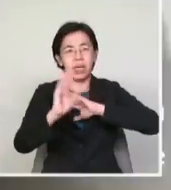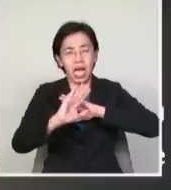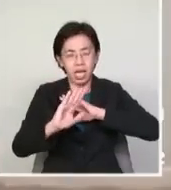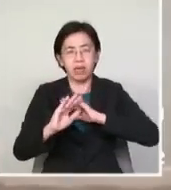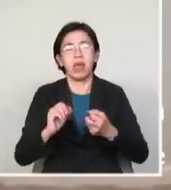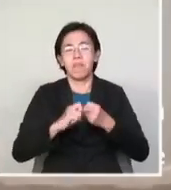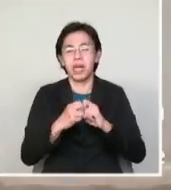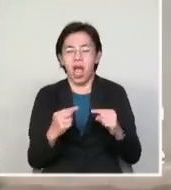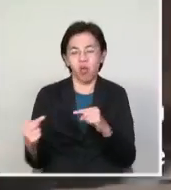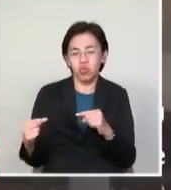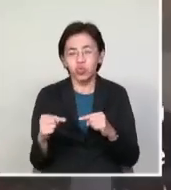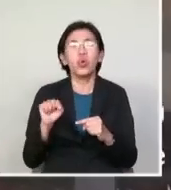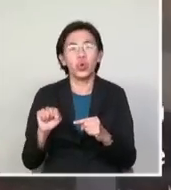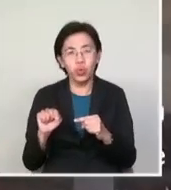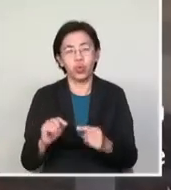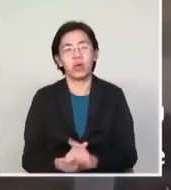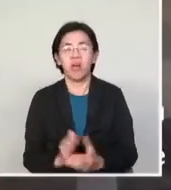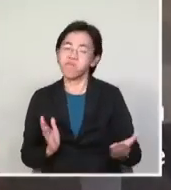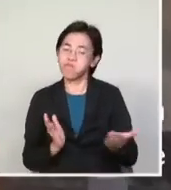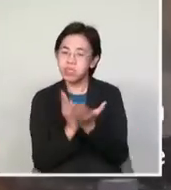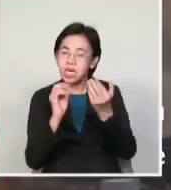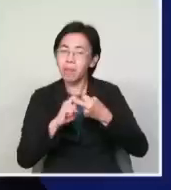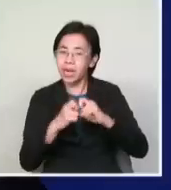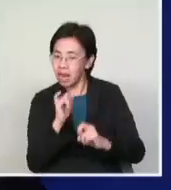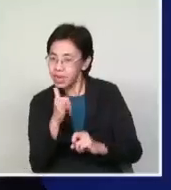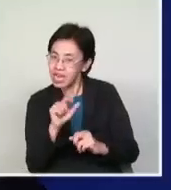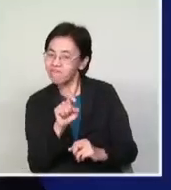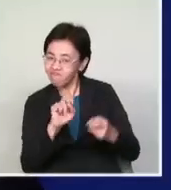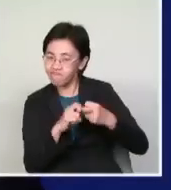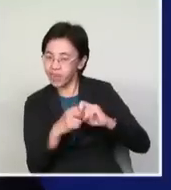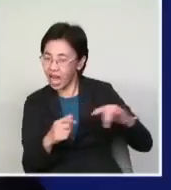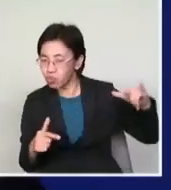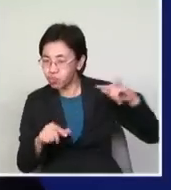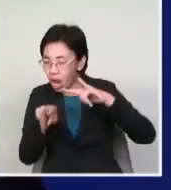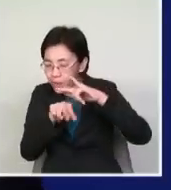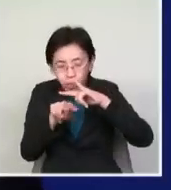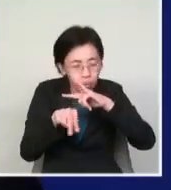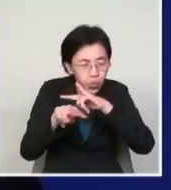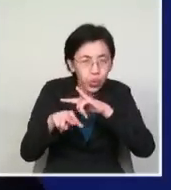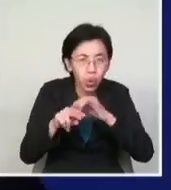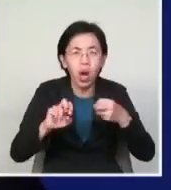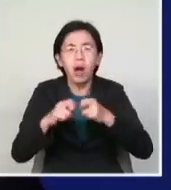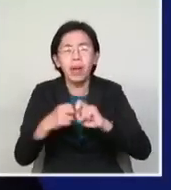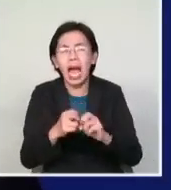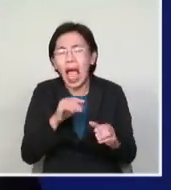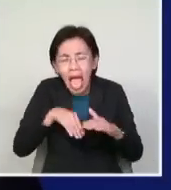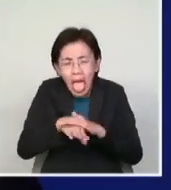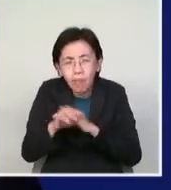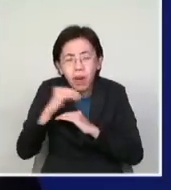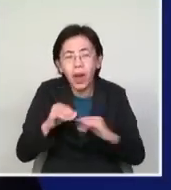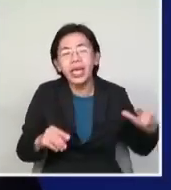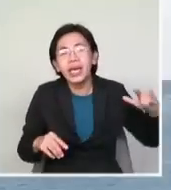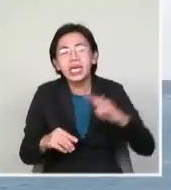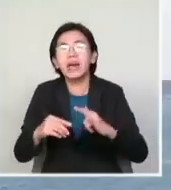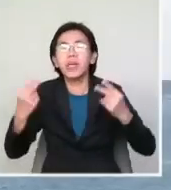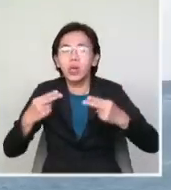ผิดพลาดนะคะแล้วก็เป็นการตอบโต้ความเสี่ยงต่างๆที่อาจจะเกิดขึ้นจากการที่สหรัฐเนี่ยมักจะมีการส่งเครื่องบินร